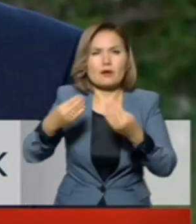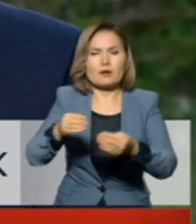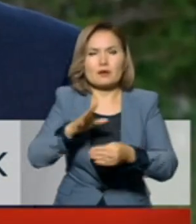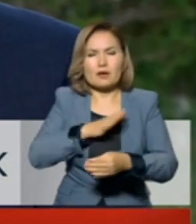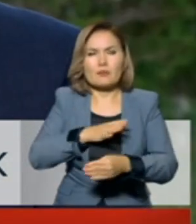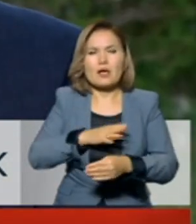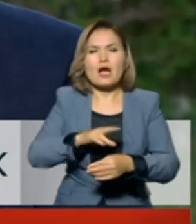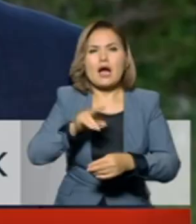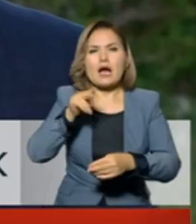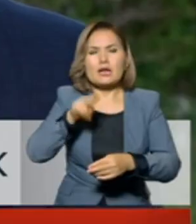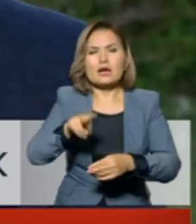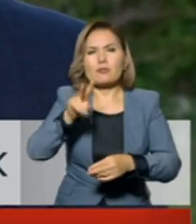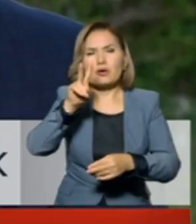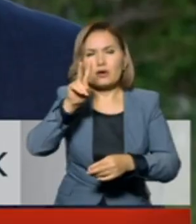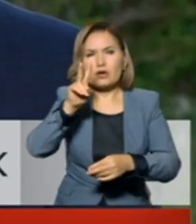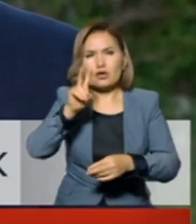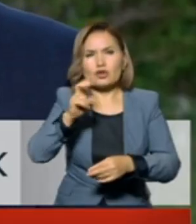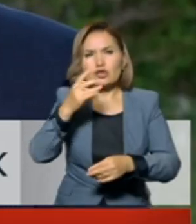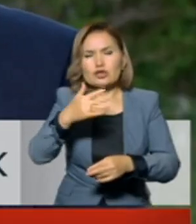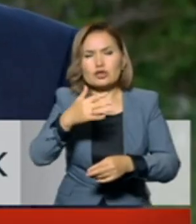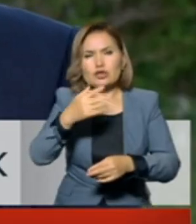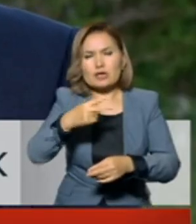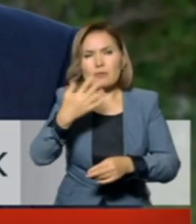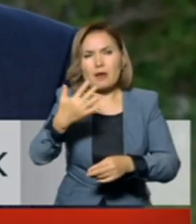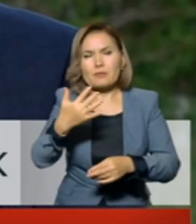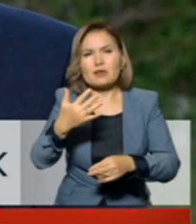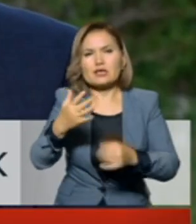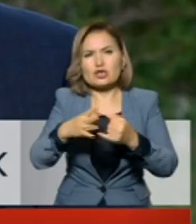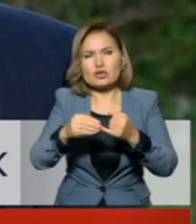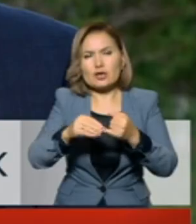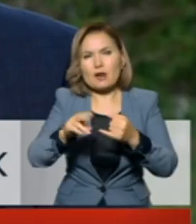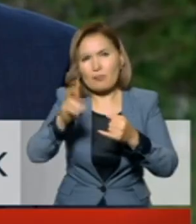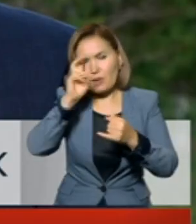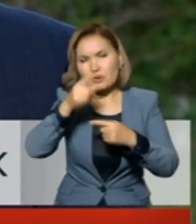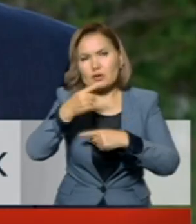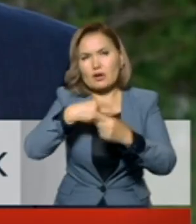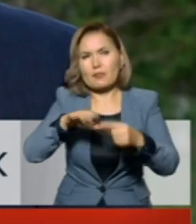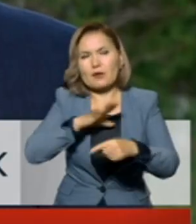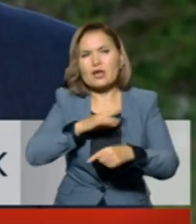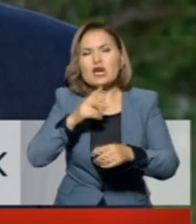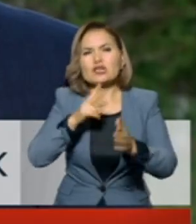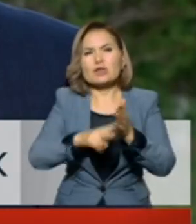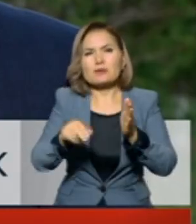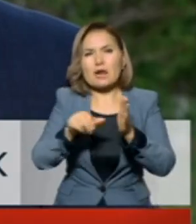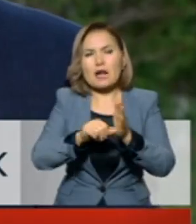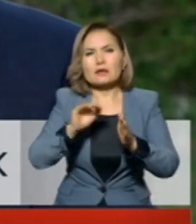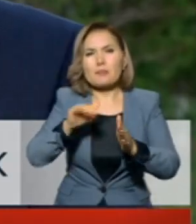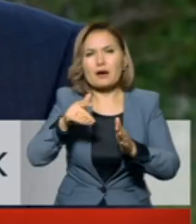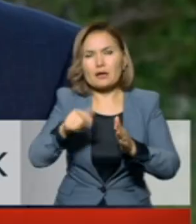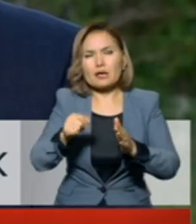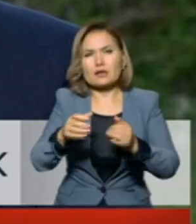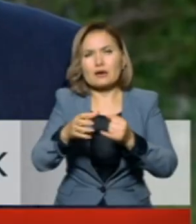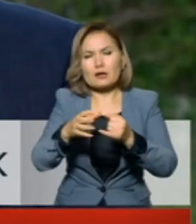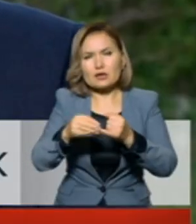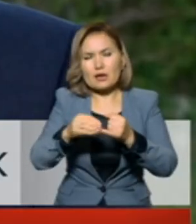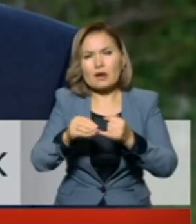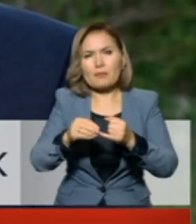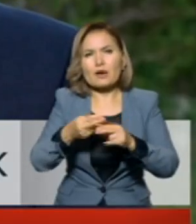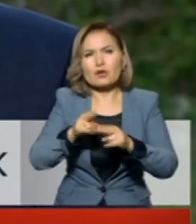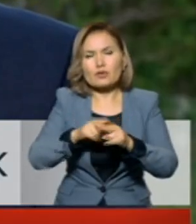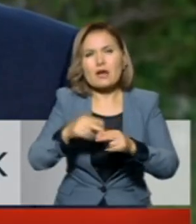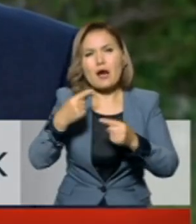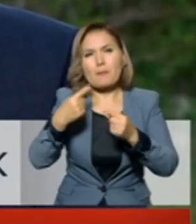мың гектар жер өткен жылы қайтарылған болса, соның 76 мың гектары қайттан айналымға